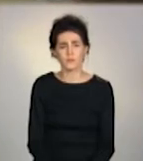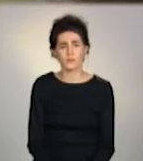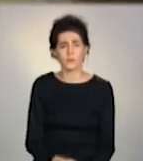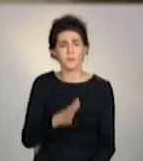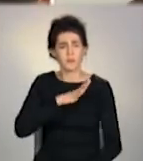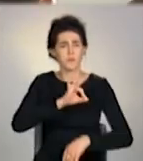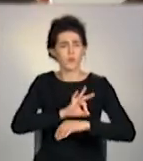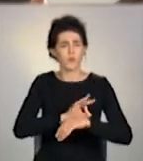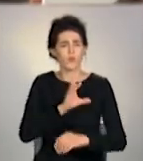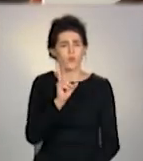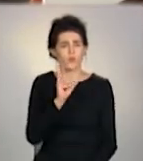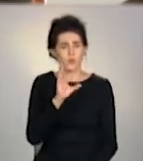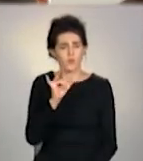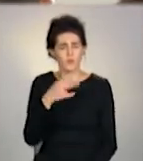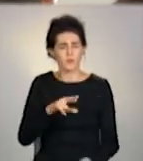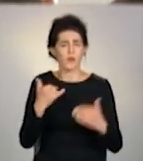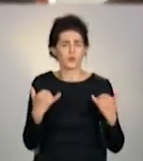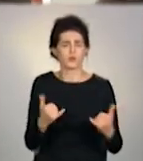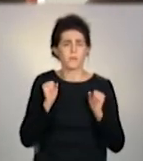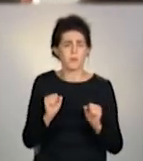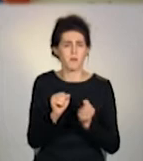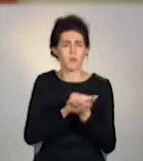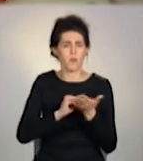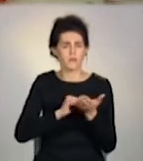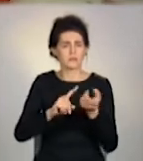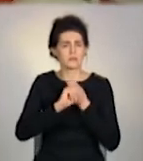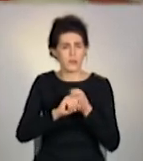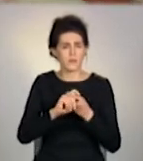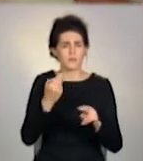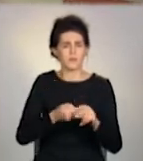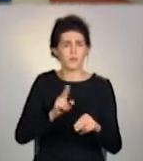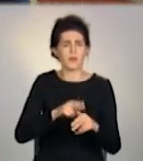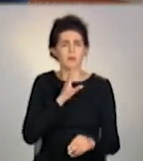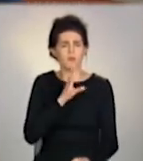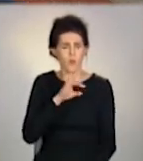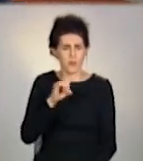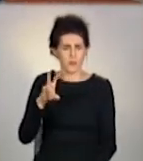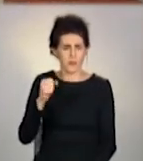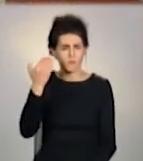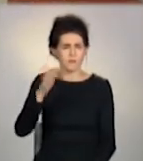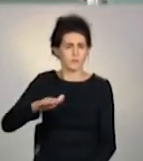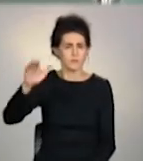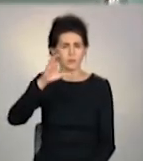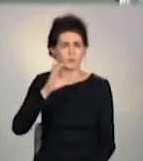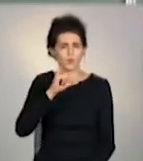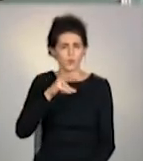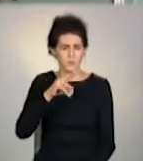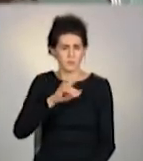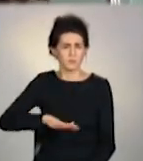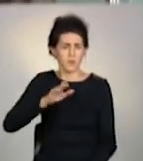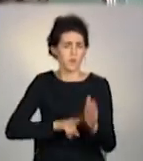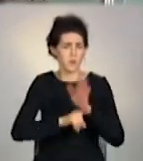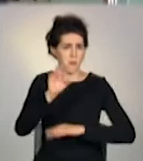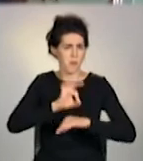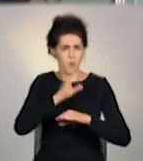перехворіла на ковід і тепер понад усе боїться повторного зараження. Олена Геренка із Сумщини каже, хвороба починалася як